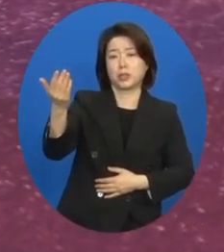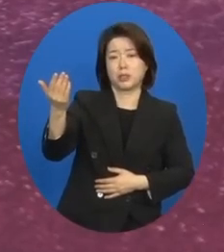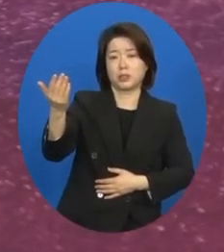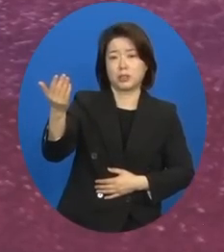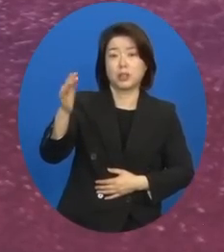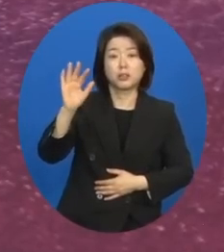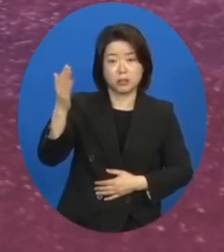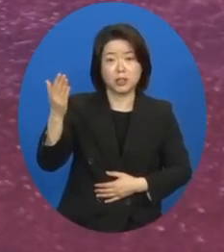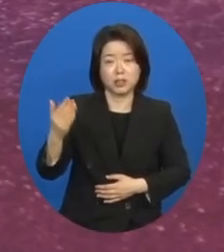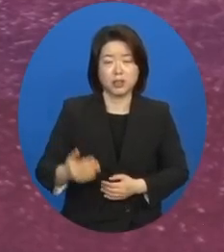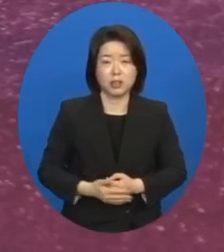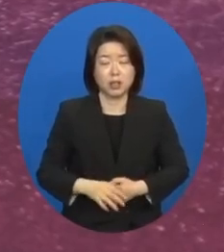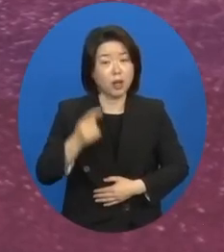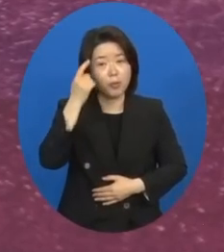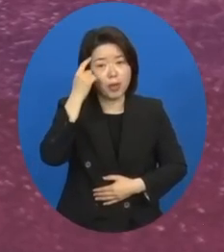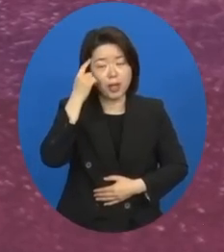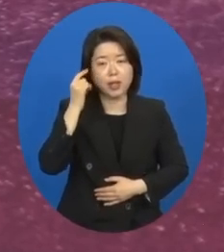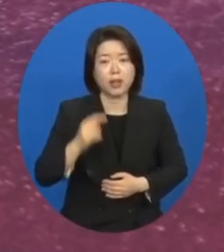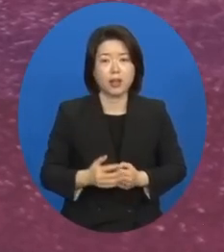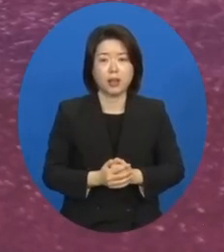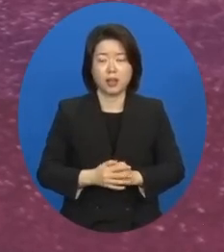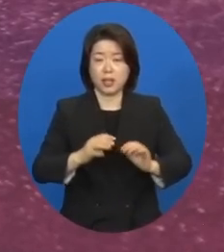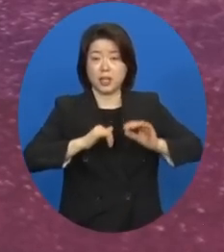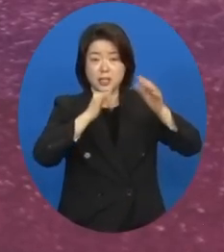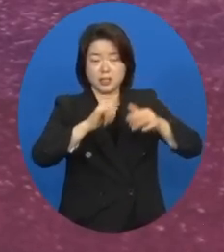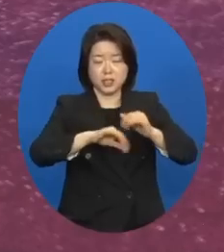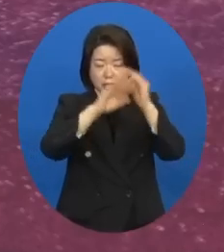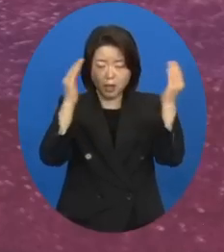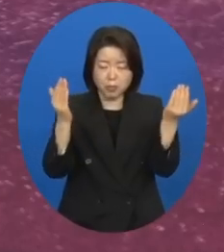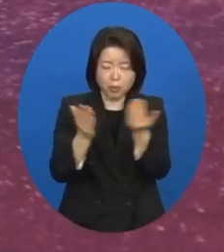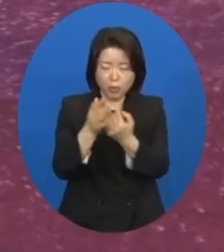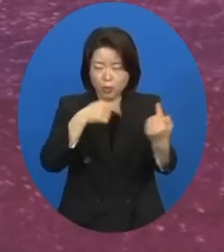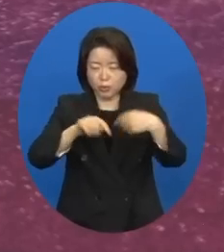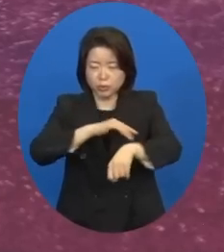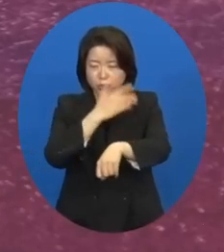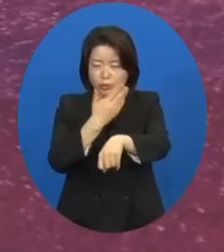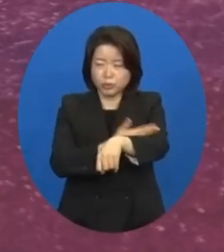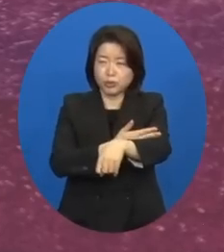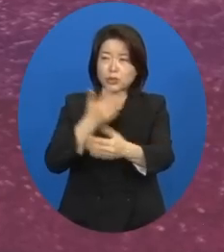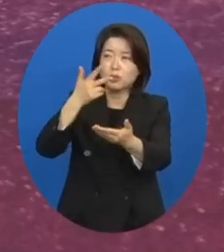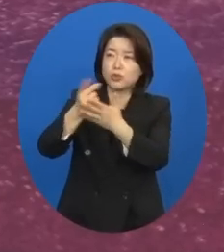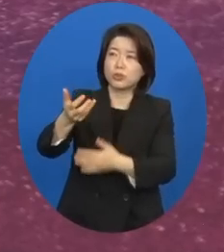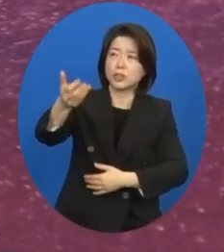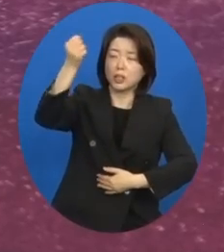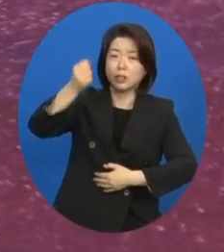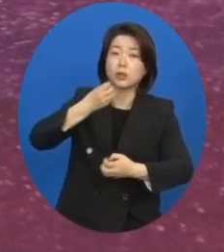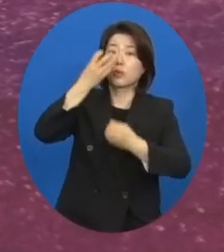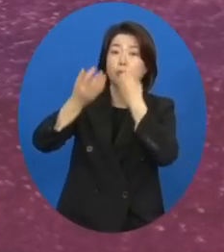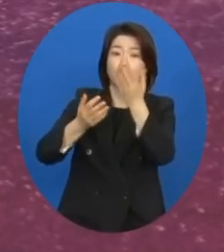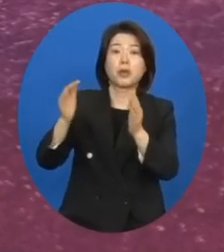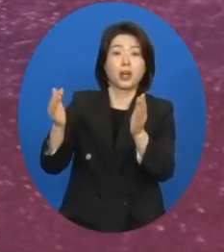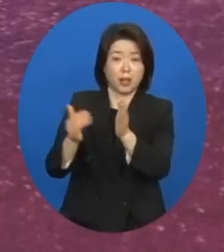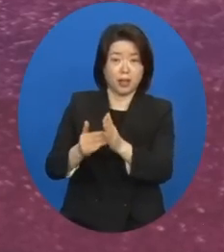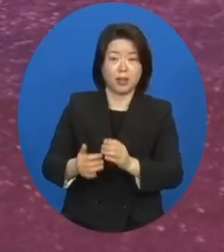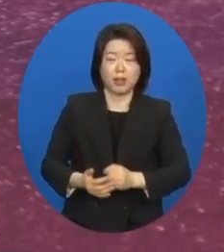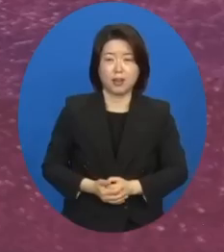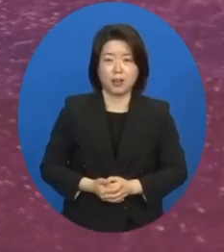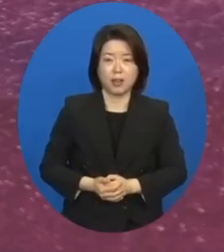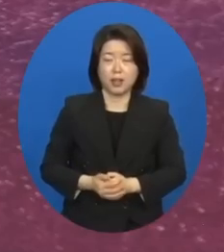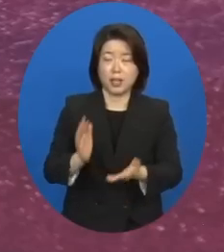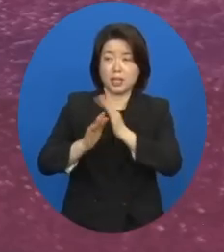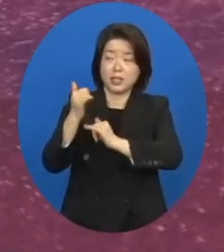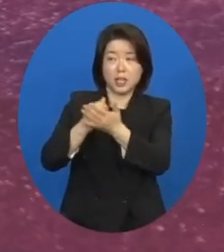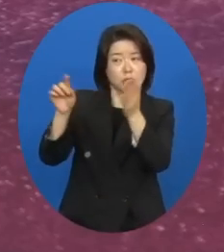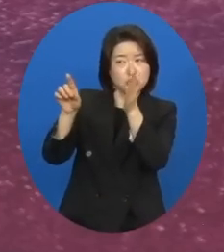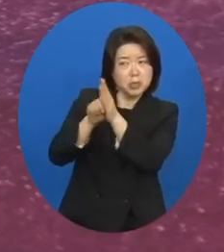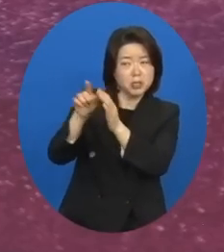되는 것입니다. 왜요? 세상의 모든 주권이 주님께 있다고 우리는 고백하고 있지 않습니까? 굳이 예수님을 믿는 것 때문에 이렇게